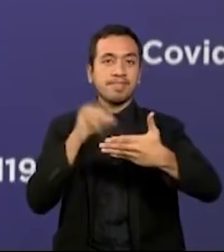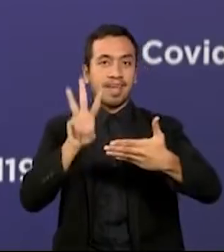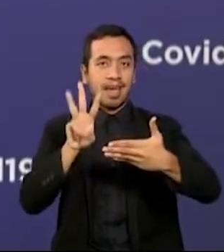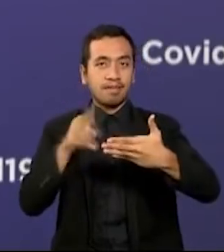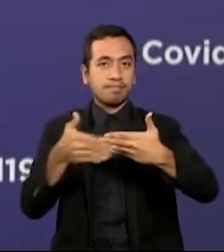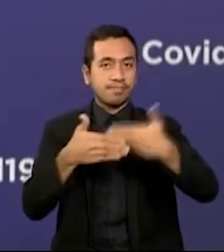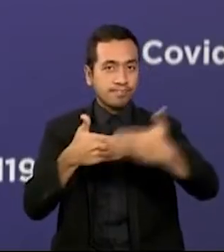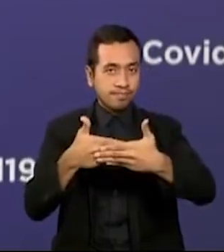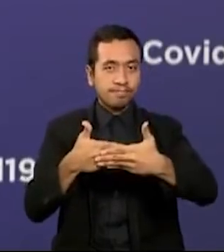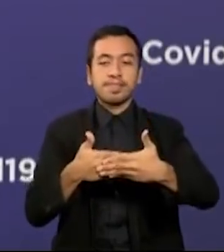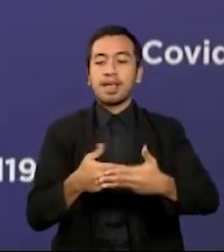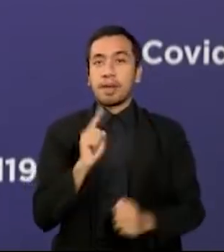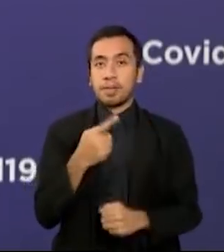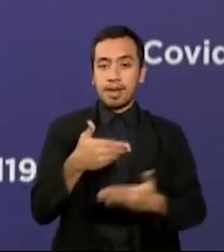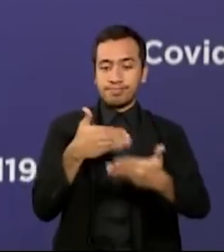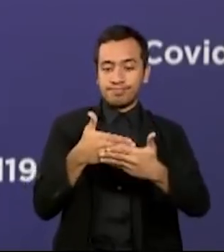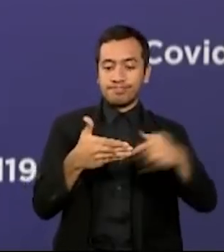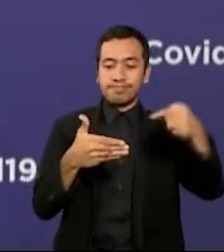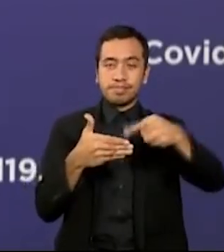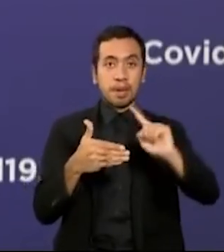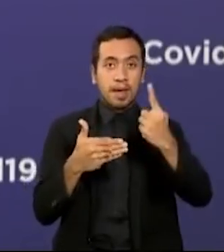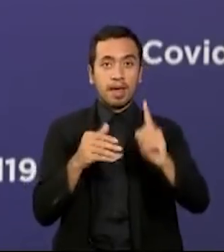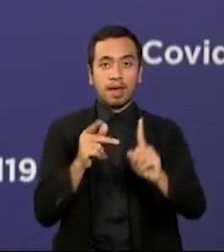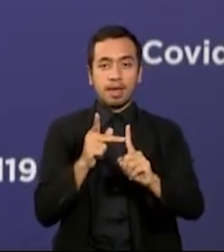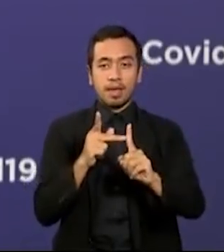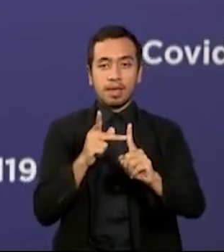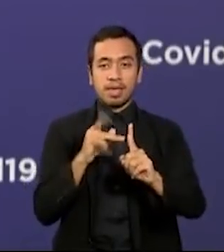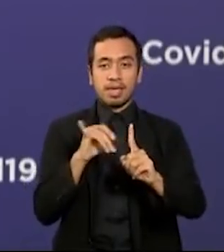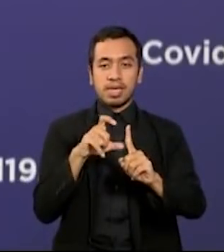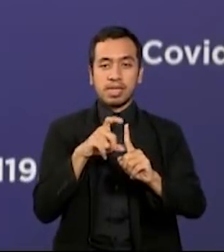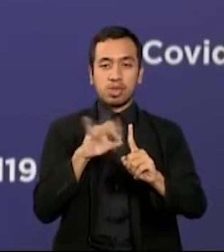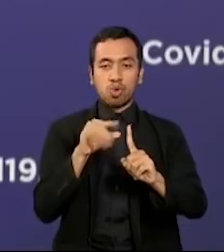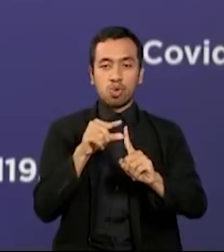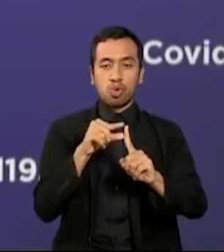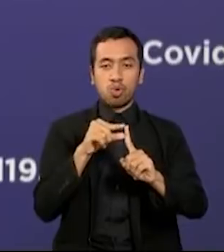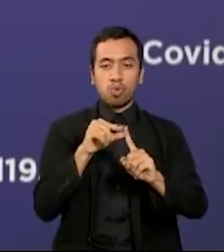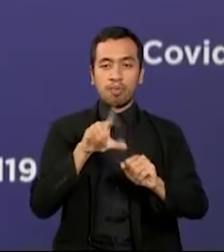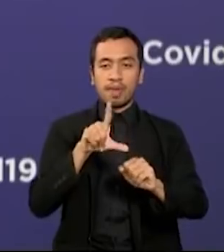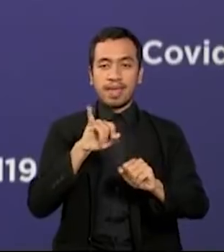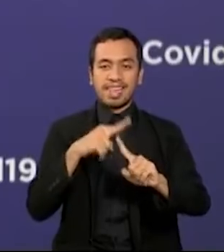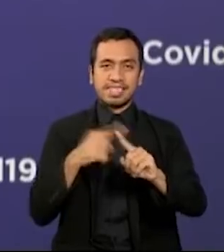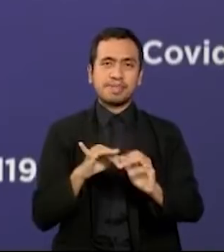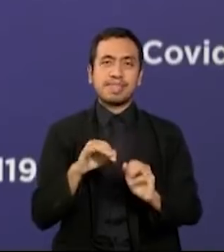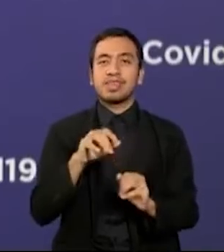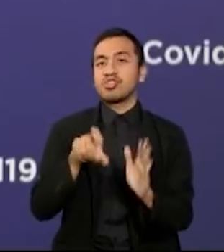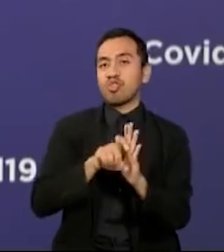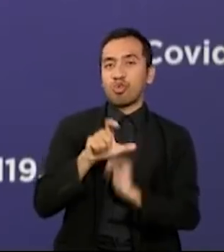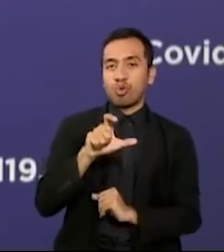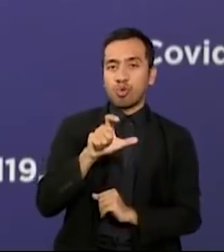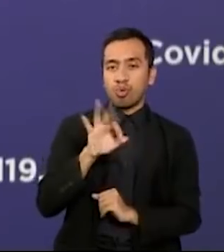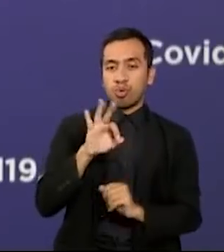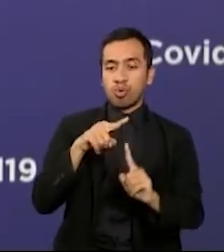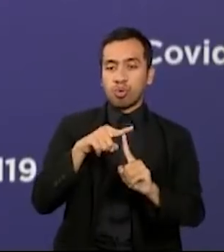Lapisan pertama adalah lapisan kain hidrofilik, seperti katun yang dilapisi oleh lapisan yang bisa mendukung